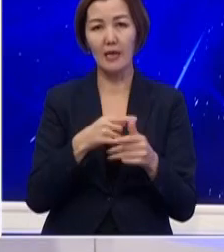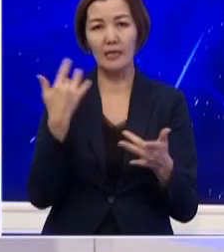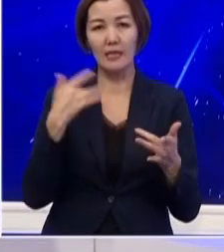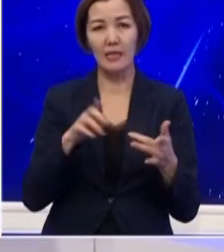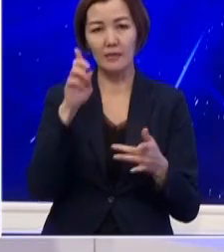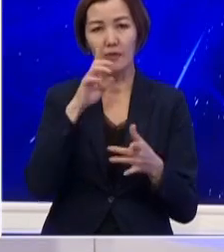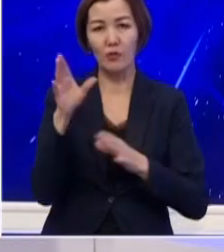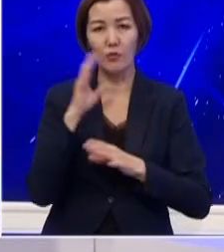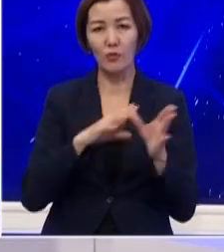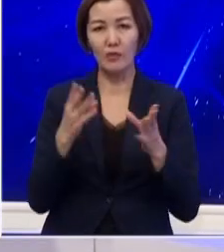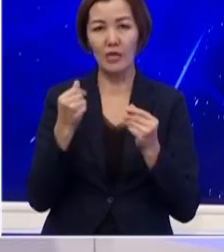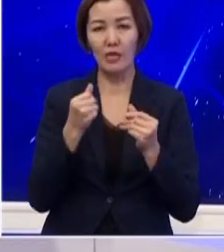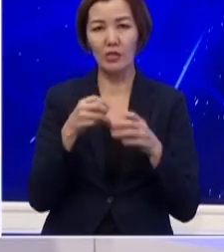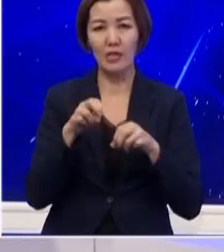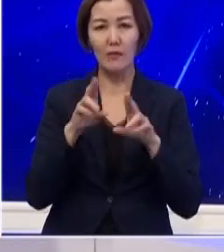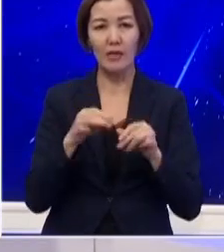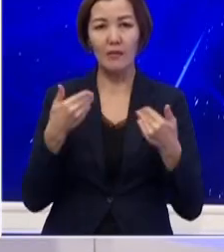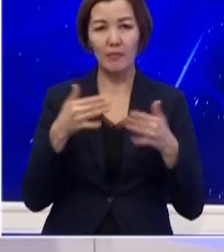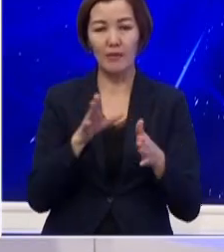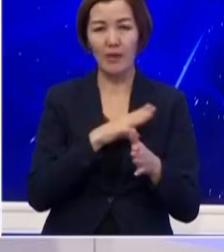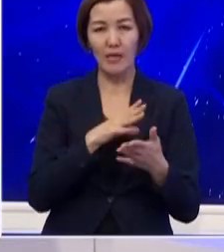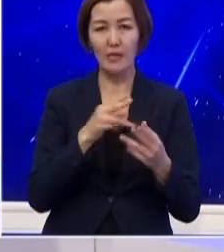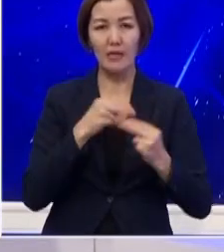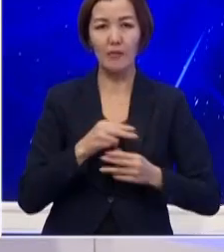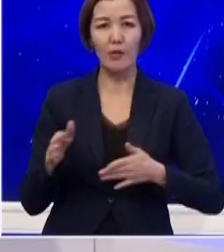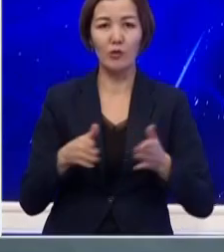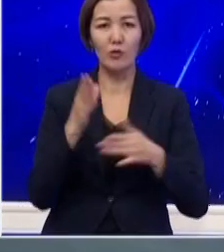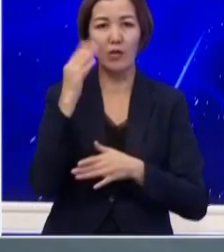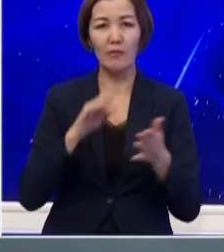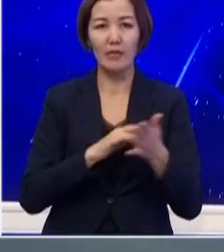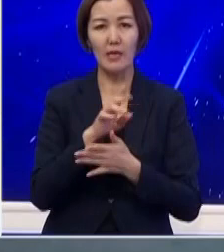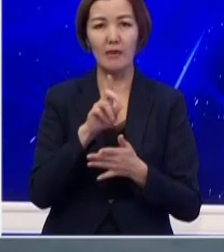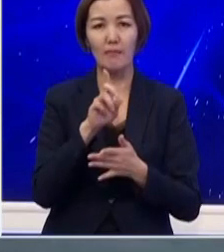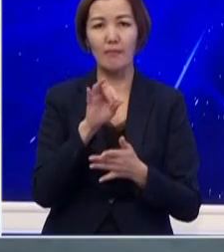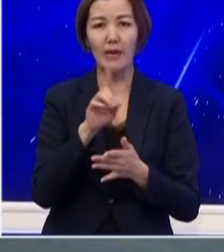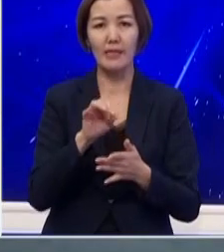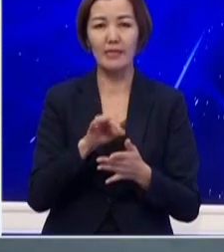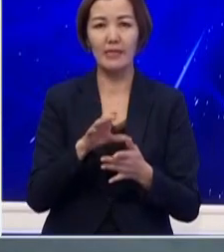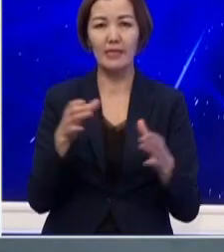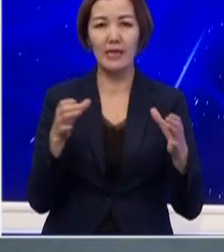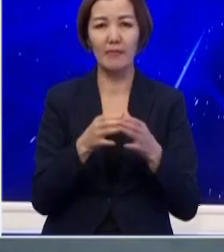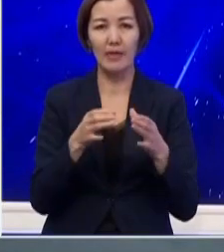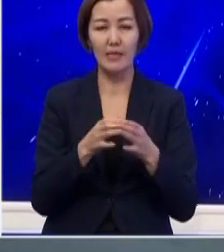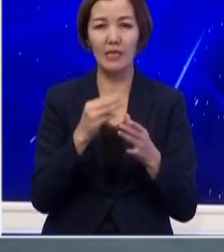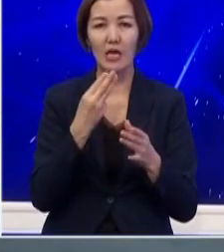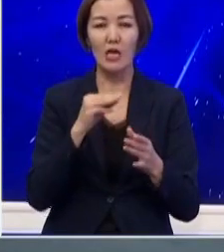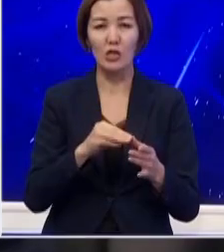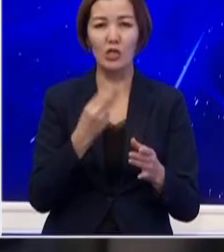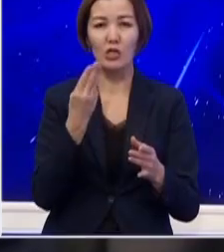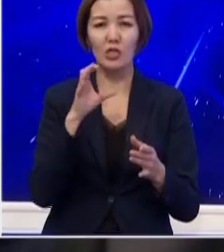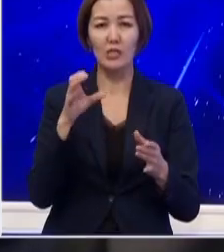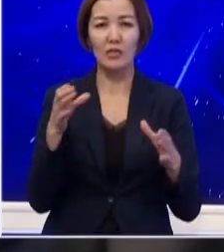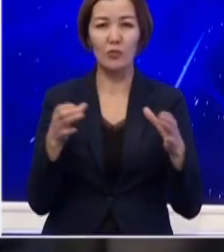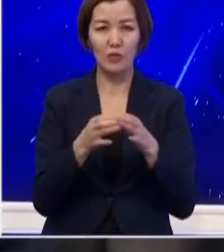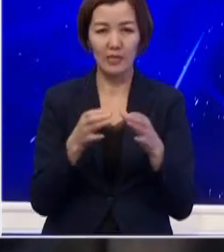Тараз мемлекеттік университетін қаржы мамандығында білім алған. Еңбек жолын Алматы қаласында Базис А корпорациясы жауапкершілігі